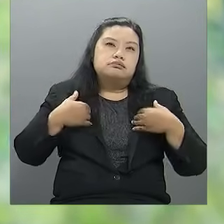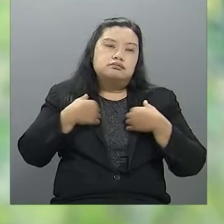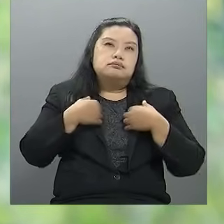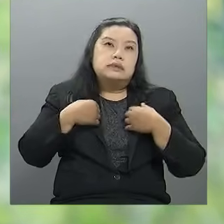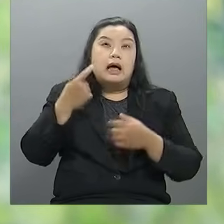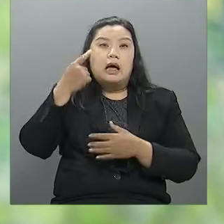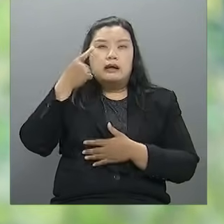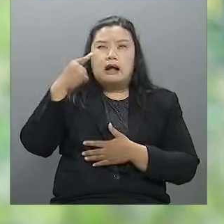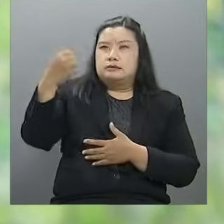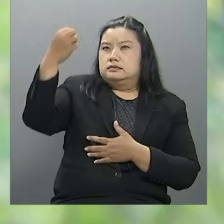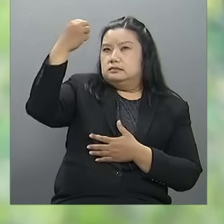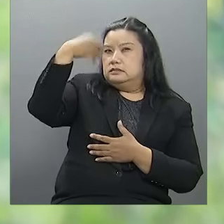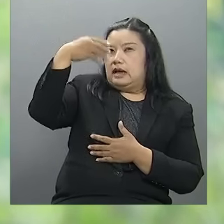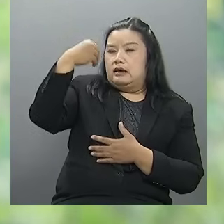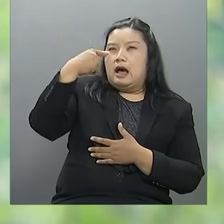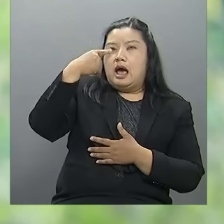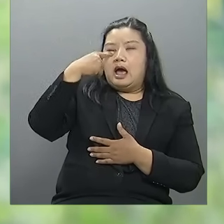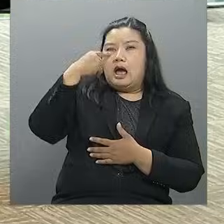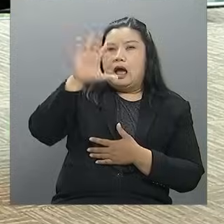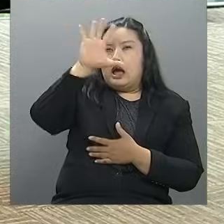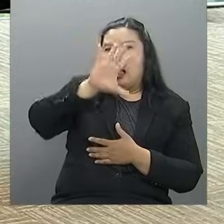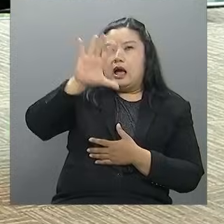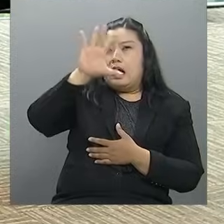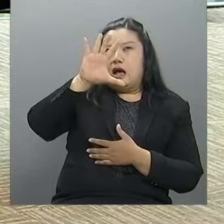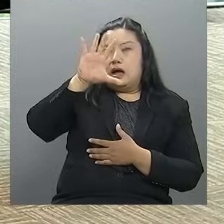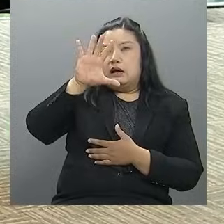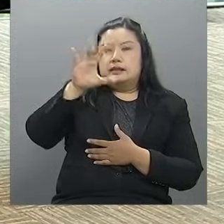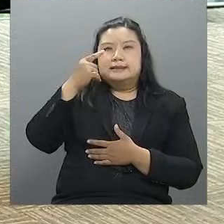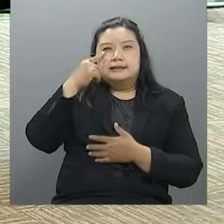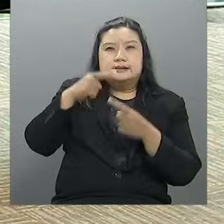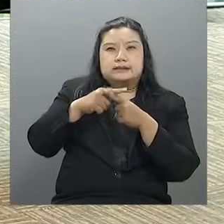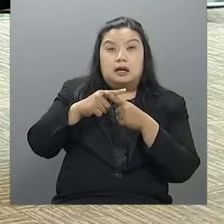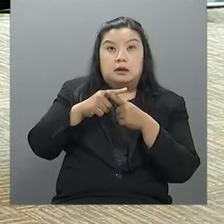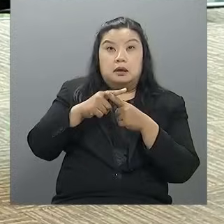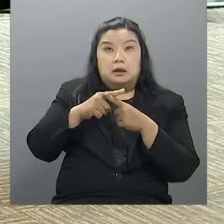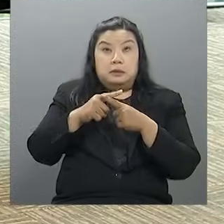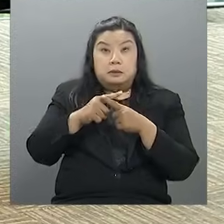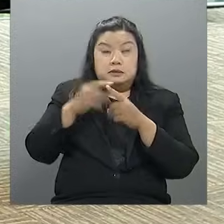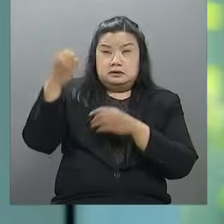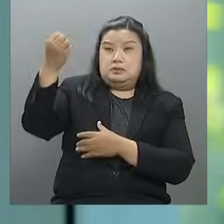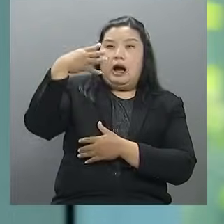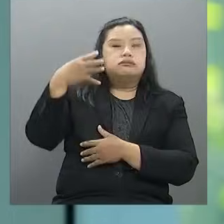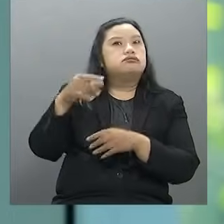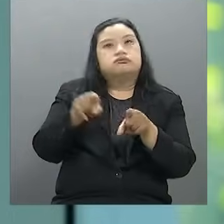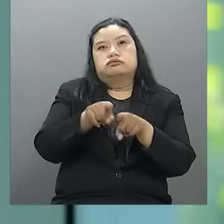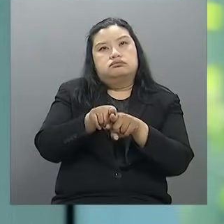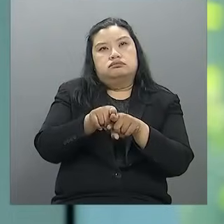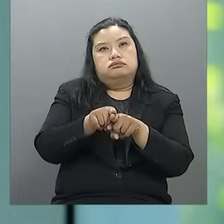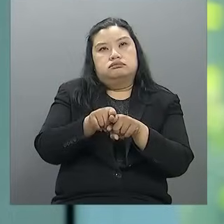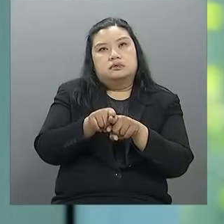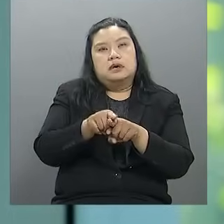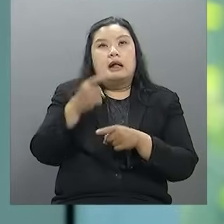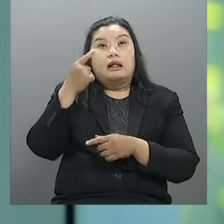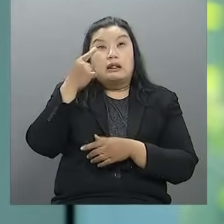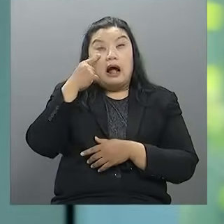หรอสิ่งลบค่าให้ความสวางไมพอหอความสวางตงนนอจจะมากเกินไปเพราว่าตากลามเหือรบ